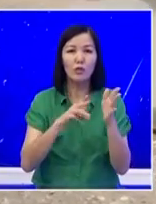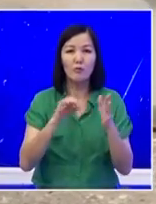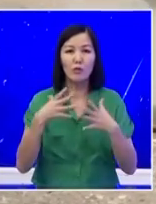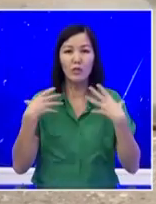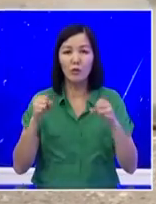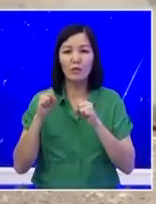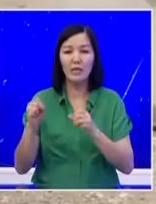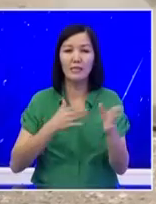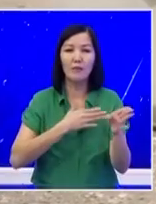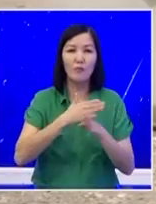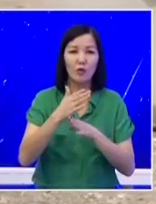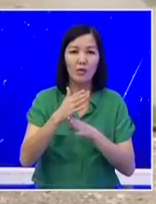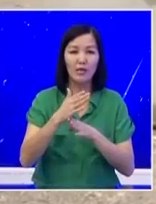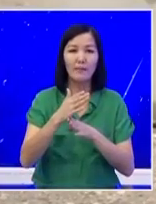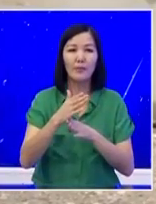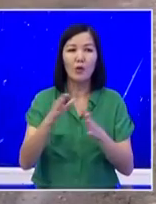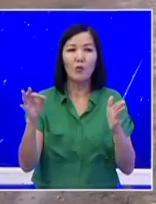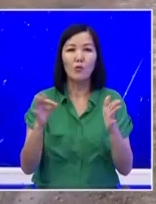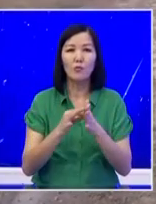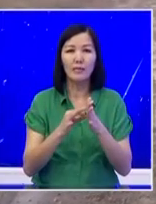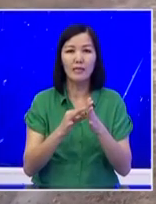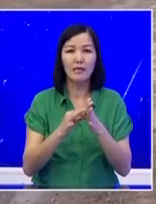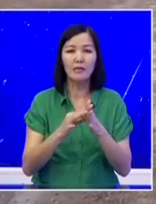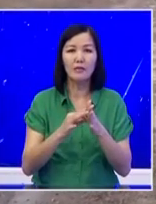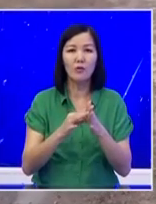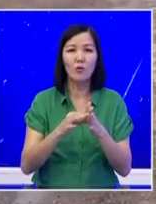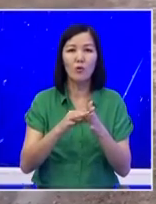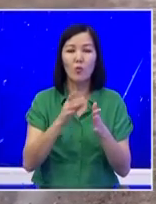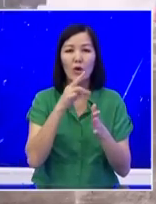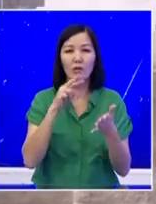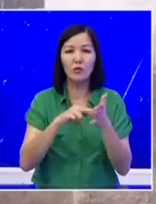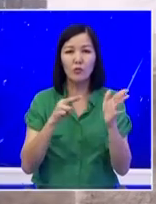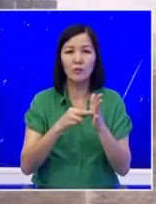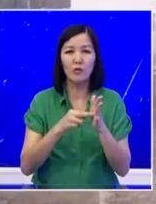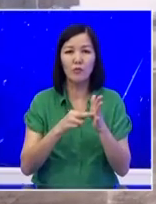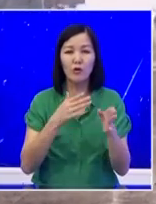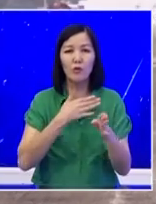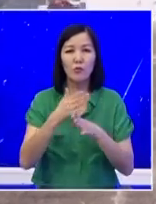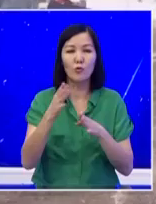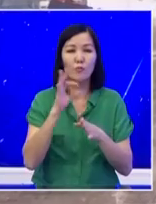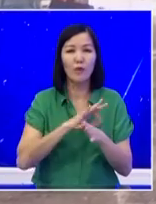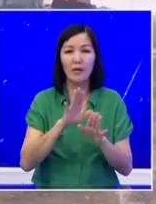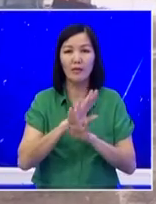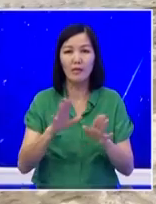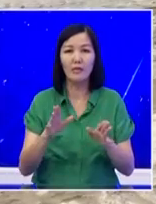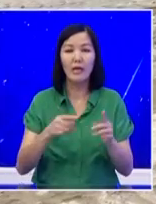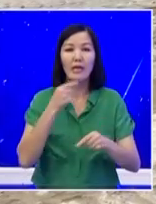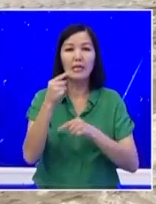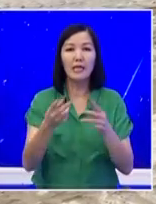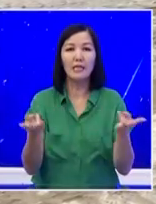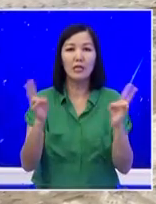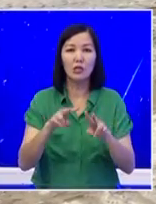17 миллион денсаулық сақтау саласына қатысты. Белгілі мақсатқа және межелі уақытында жұмсалып үлгермеген ақша келесі